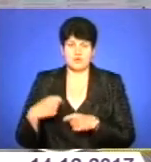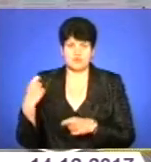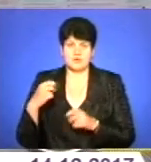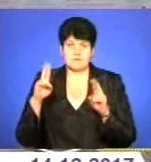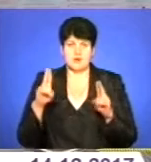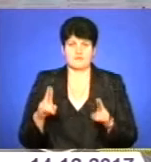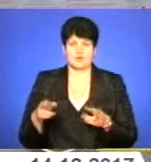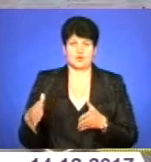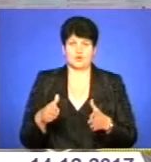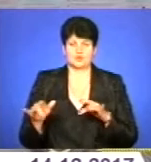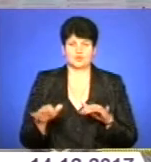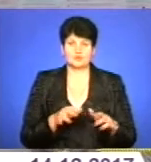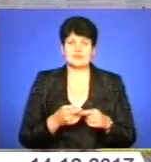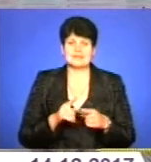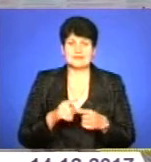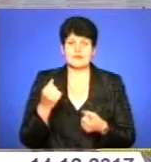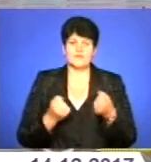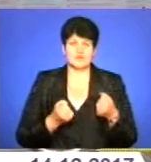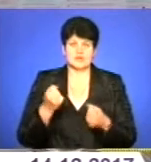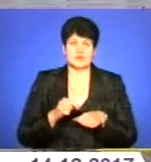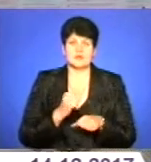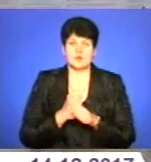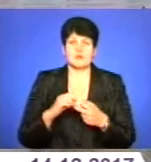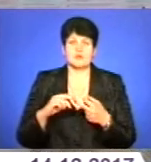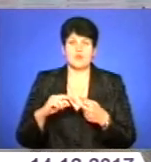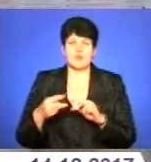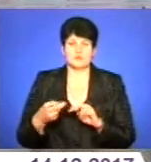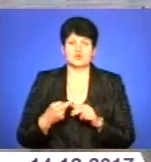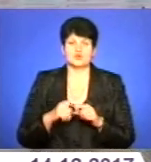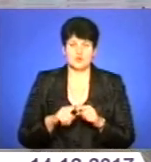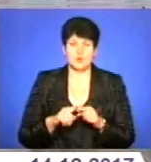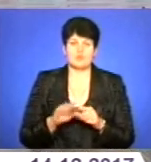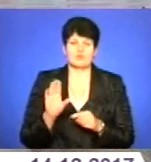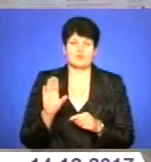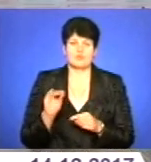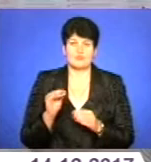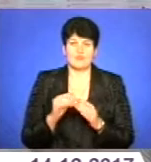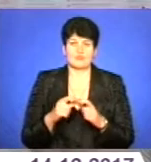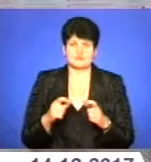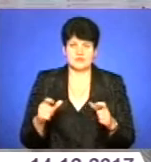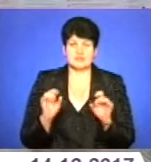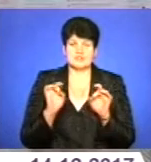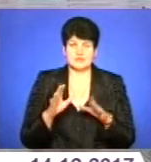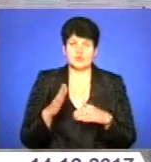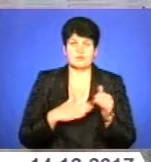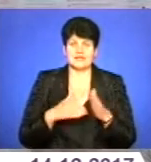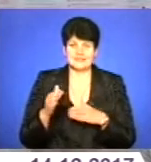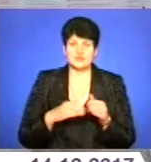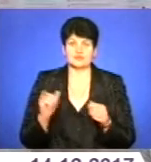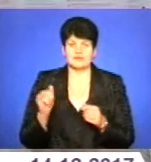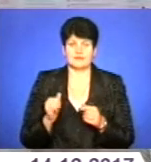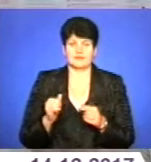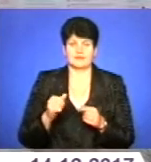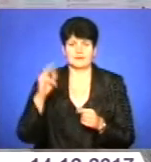руху, відповідно, такий водій здійснює обмін цього посвідчення із здачею практично та теоретично